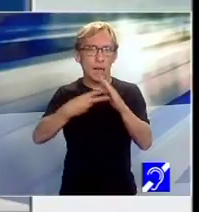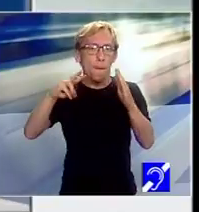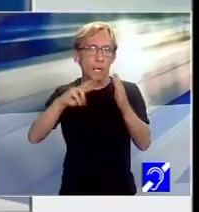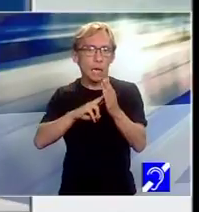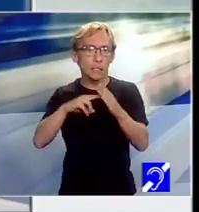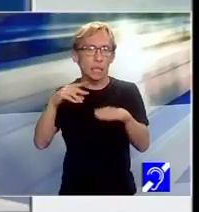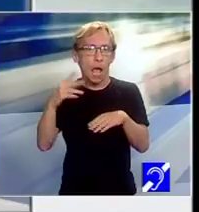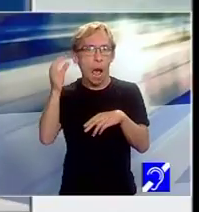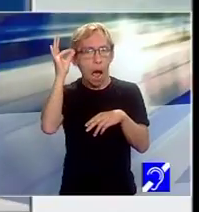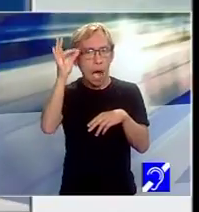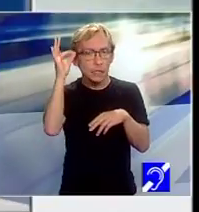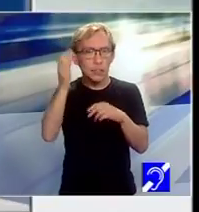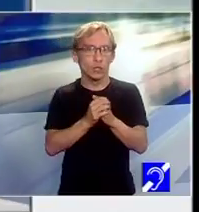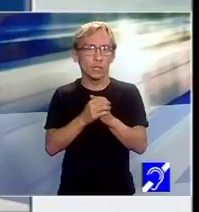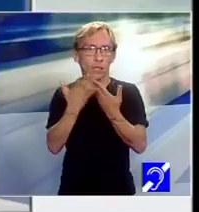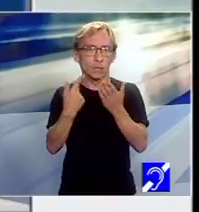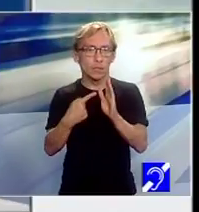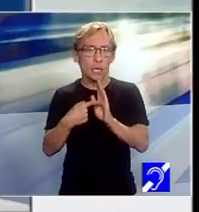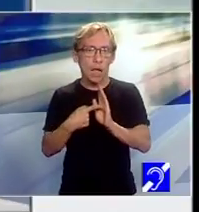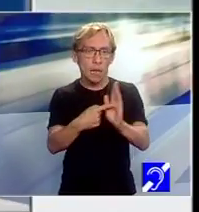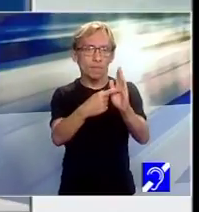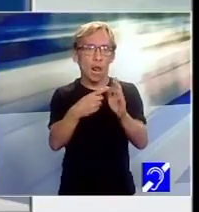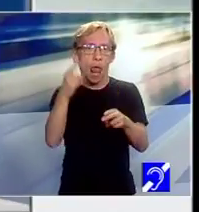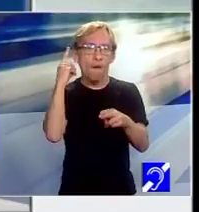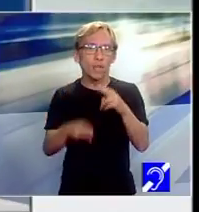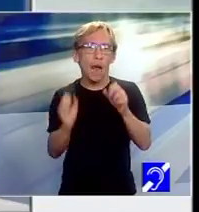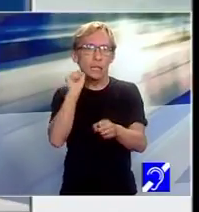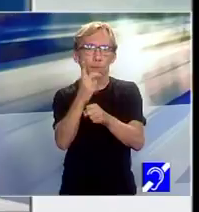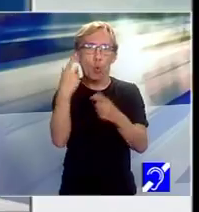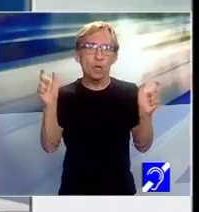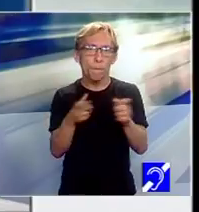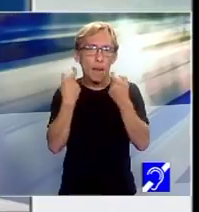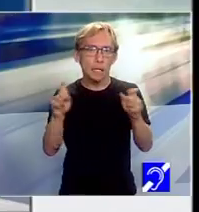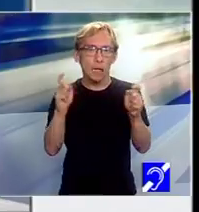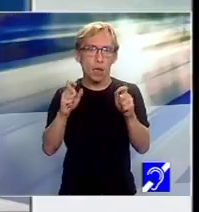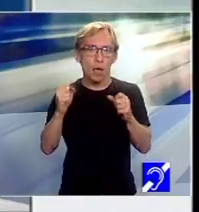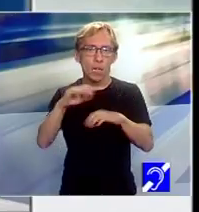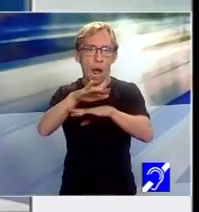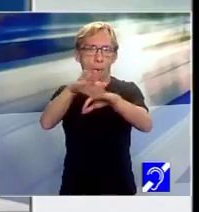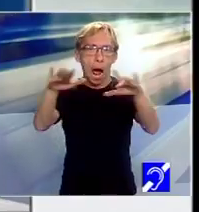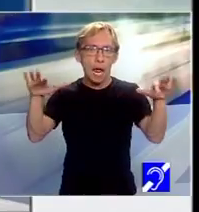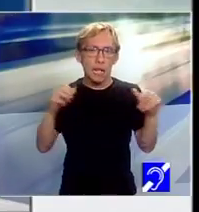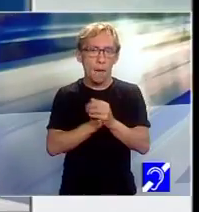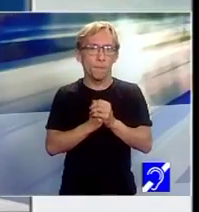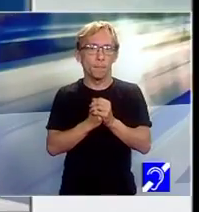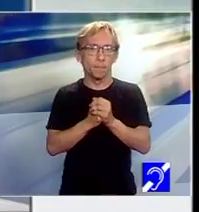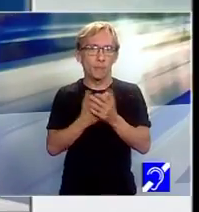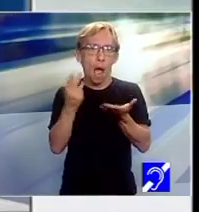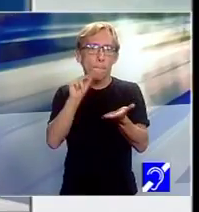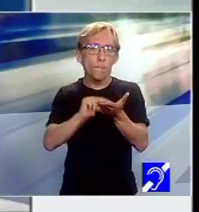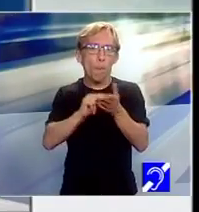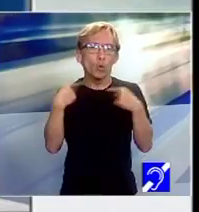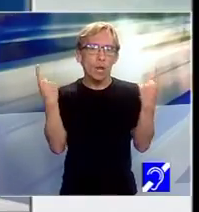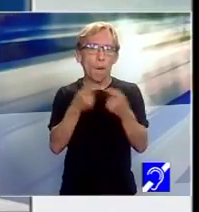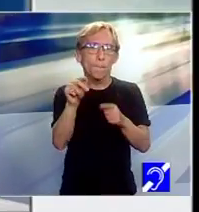artiștii operei noua stagiune, care va debuta în acest final de săptămână cu un spectacol în aer liber. Așadar, acestea sunt propunerile noastre